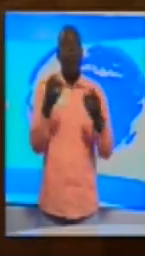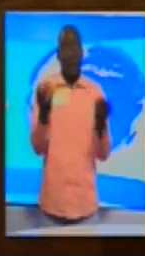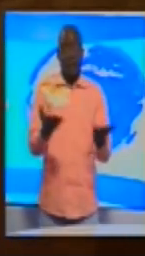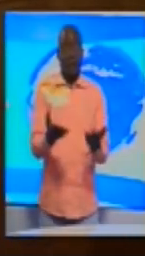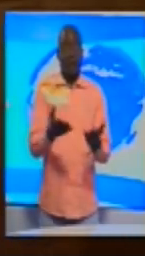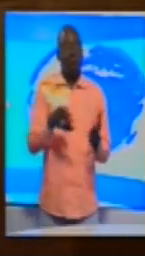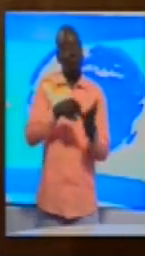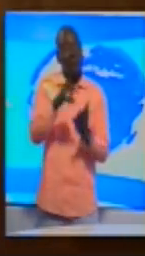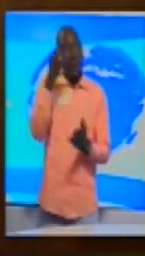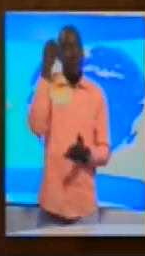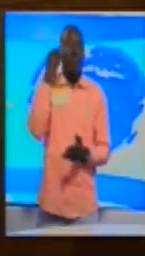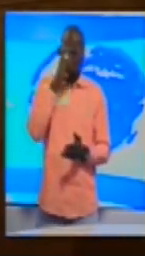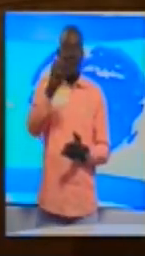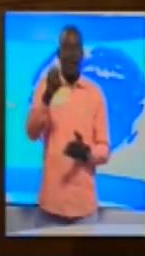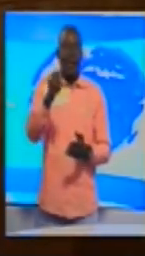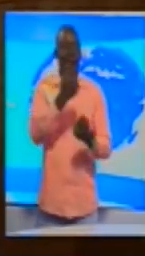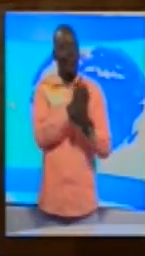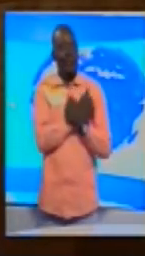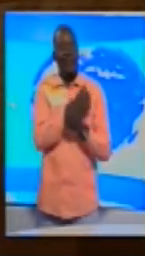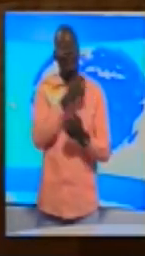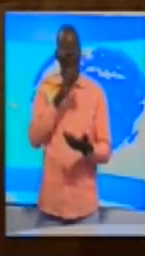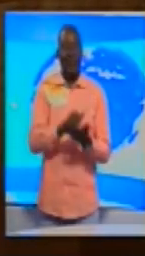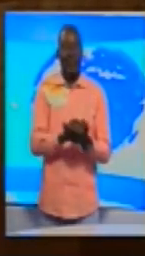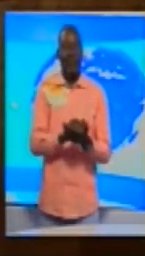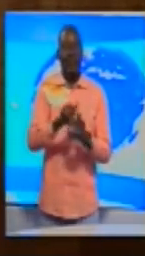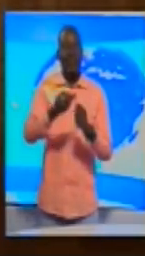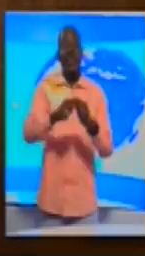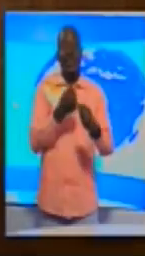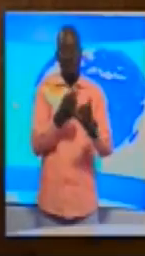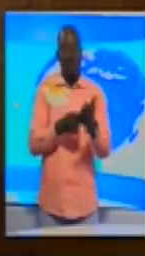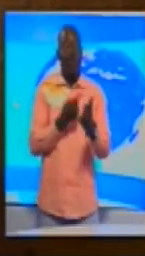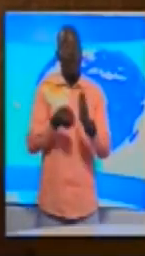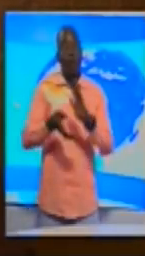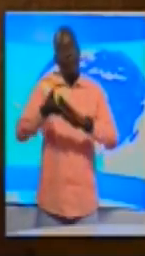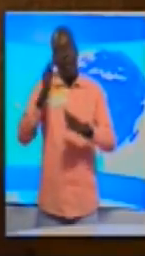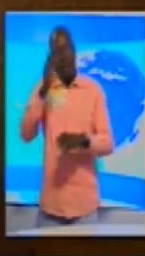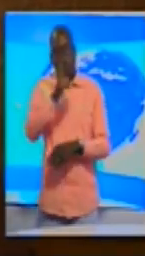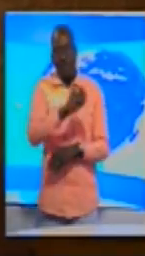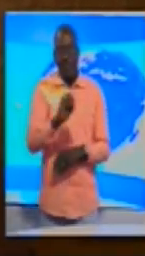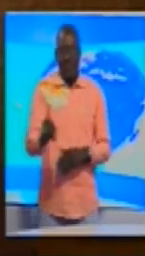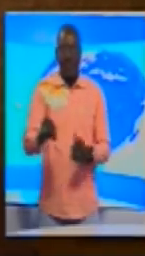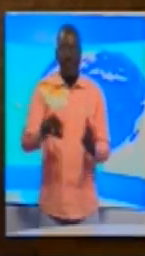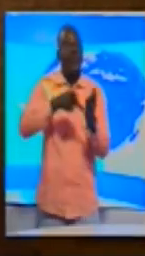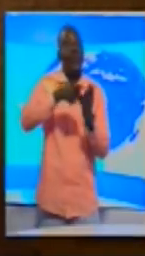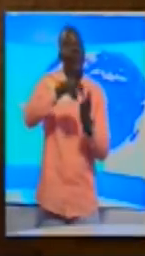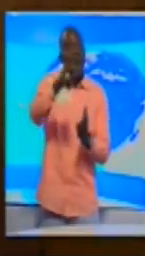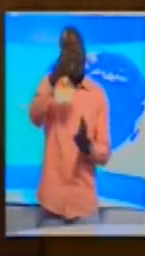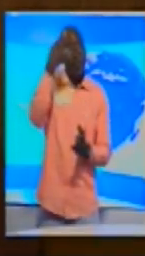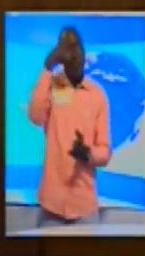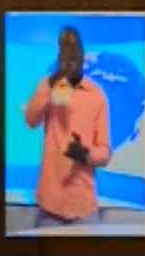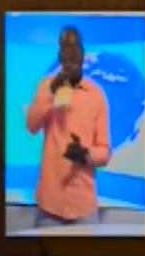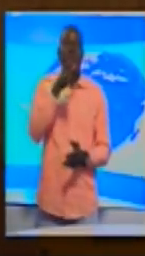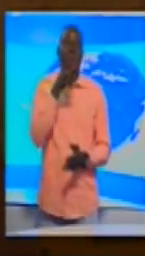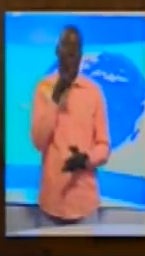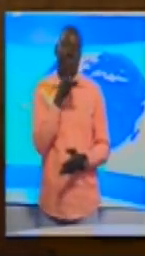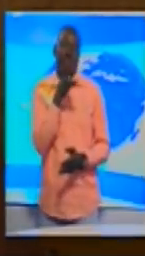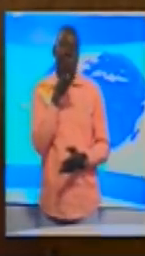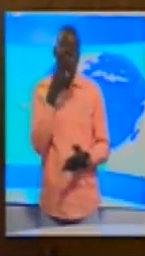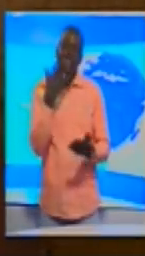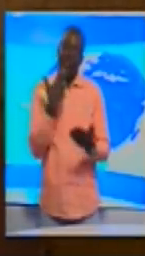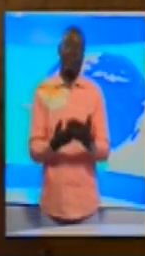payais pour elle. Elle aime ça. À chaque fois que je pars à Ouaga, je paye komboula là pour ma maman. Puis, en tout cas,